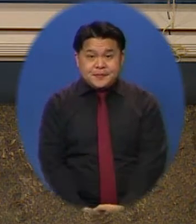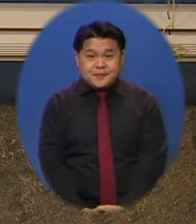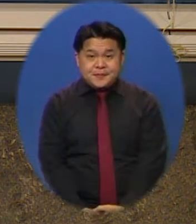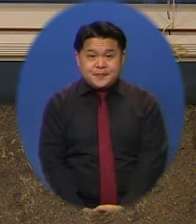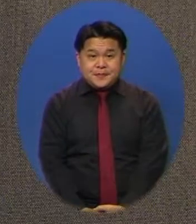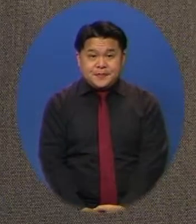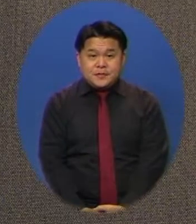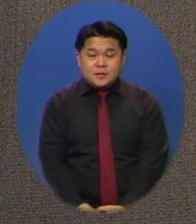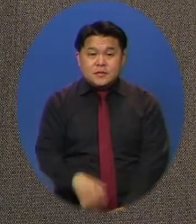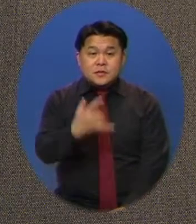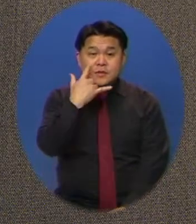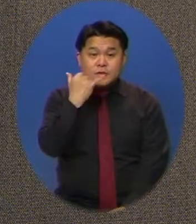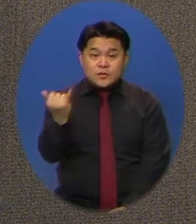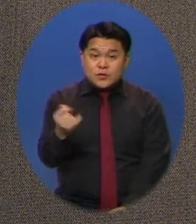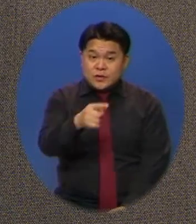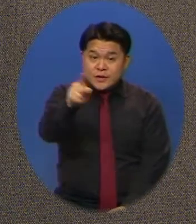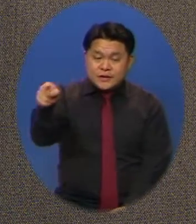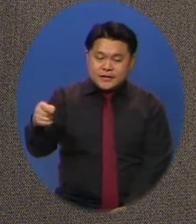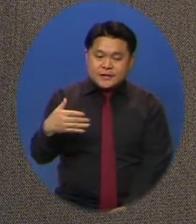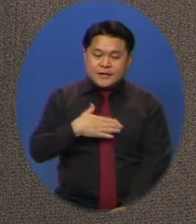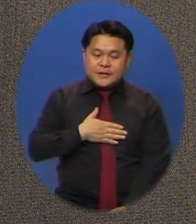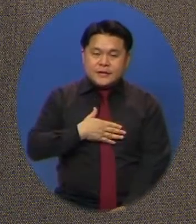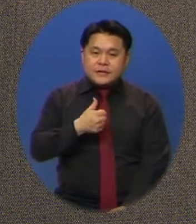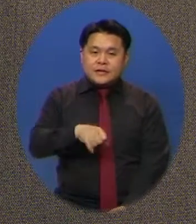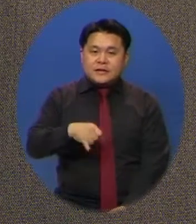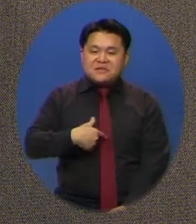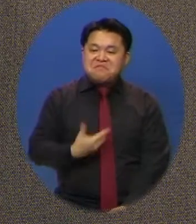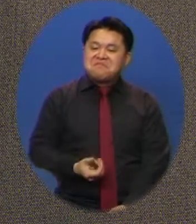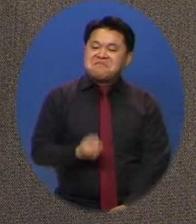예, 부모님들이 자식을